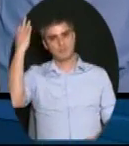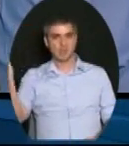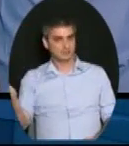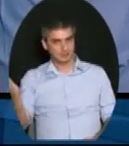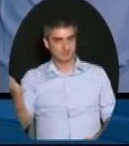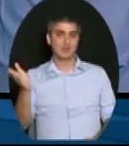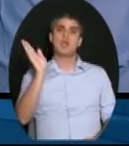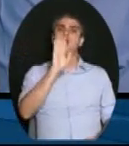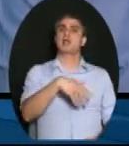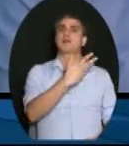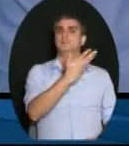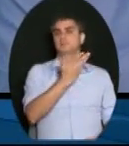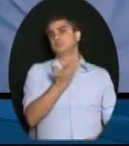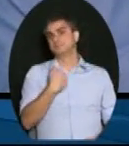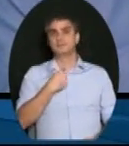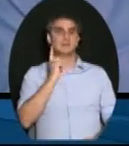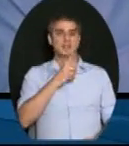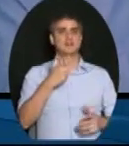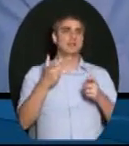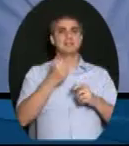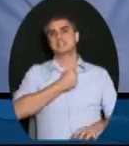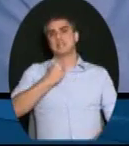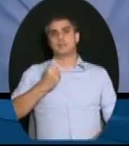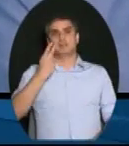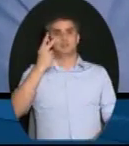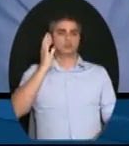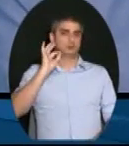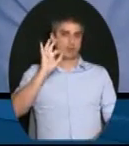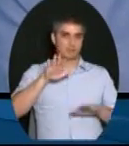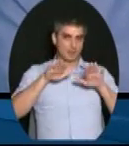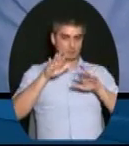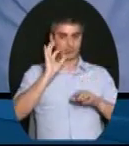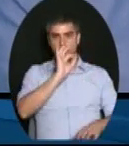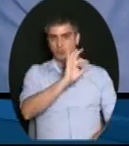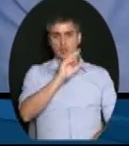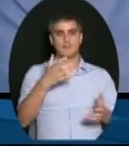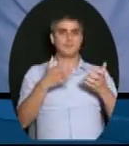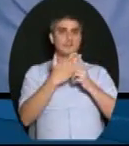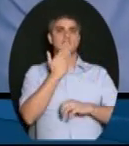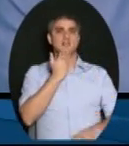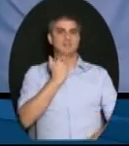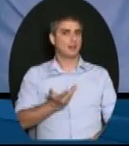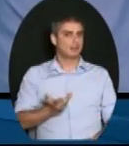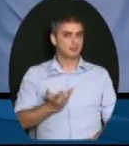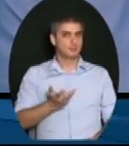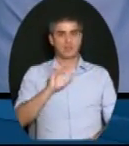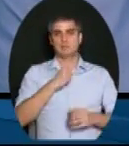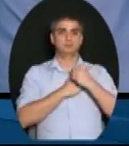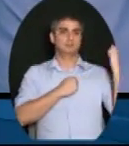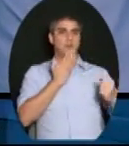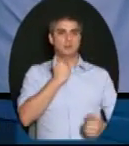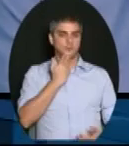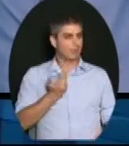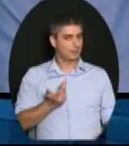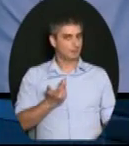הפלסטינים, גם את, אני אקרא לזה, את האגף הימני יותר, גם בממשלה שלו, גם בחברה הישראלית, גם בשמאל